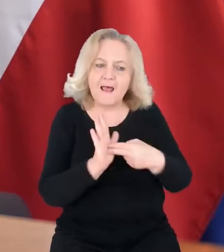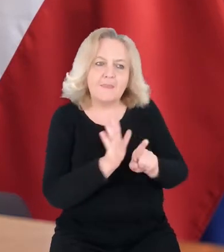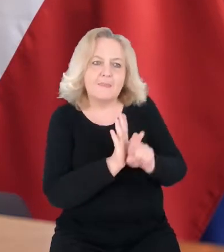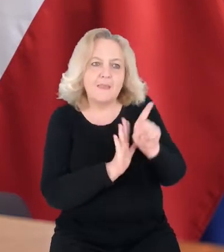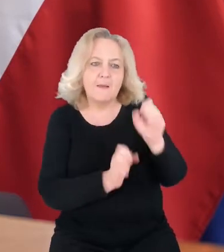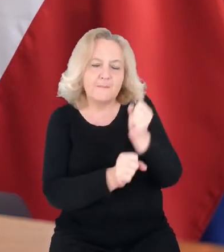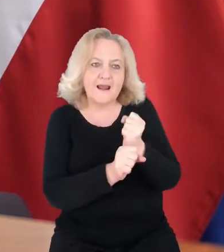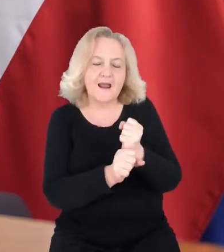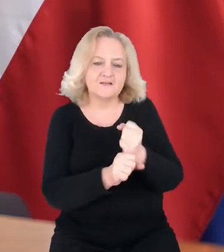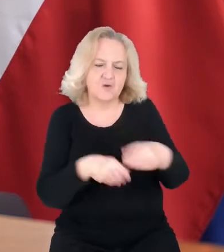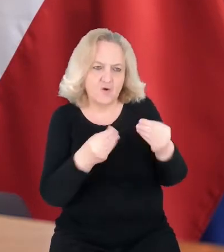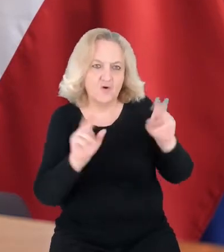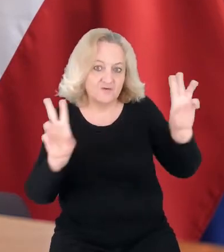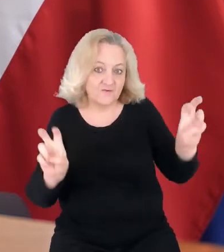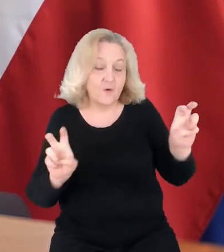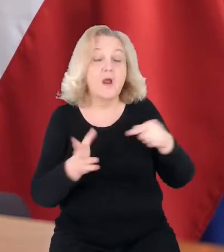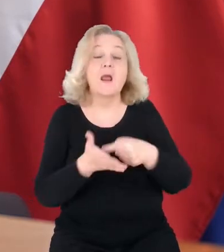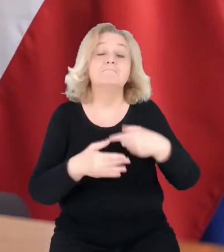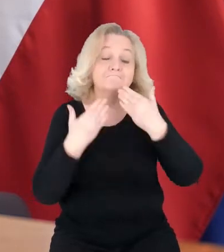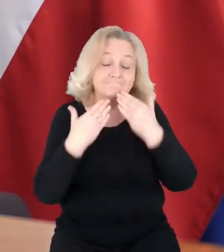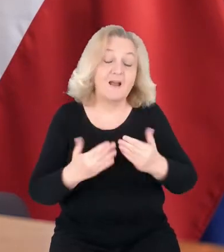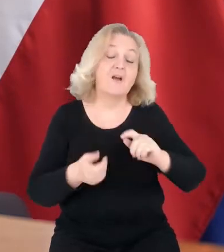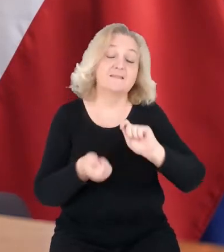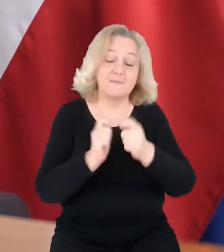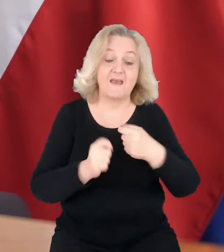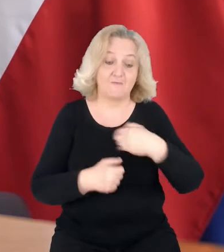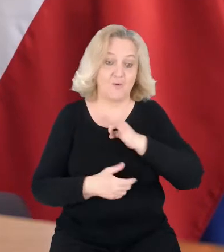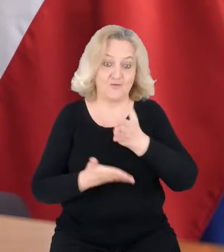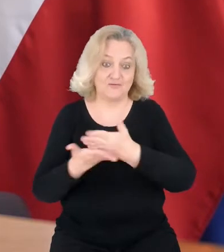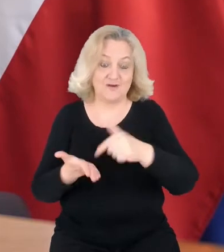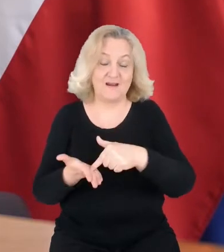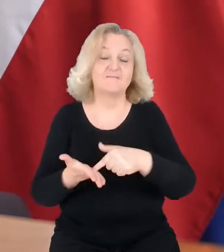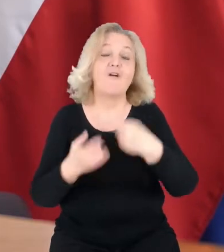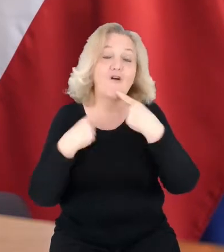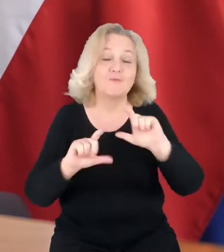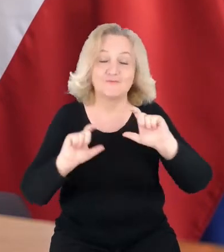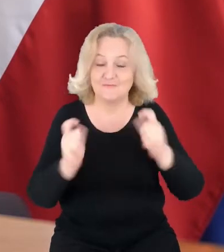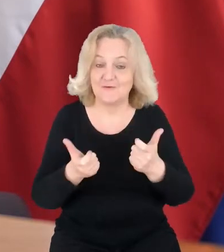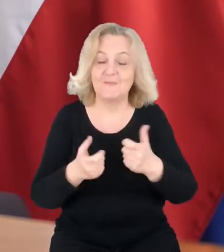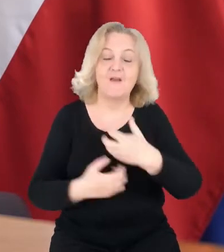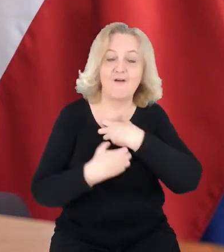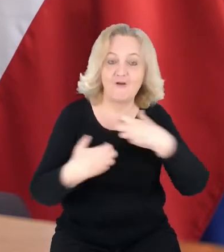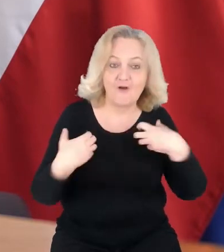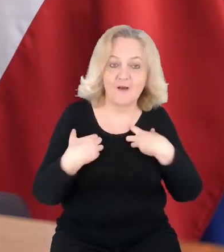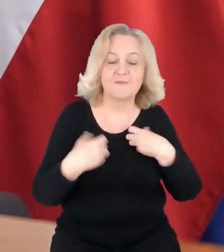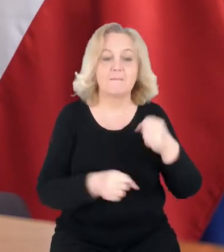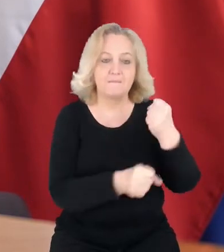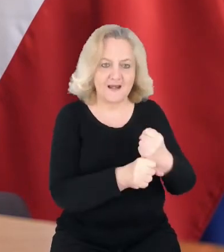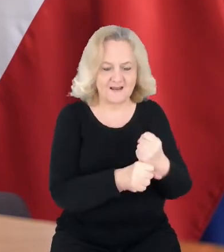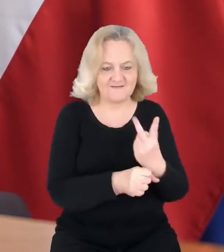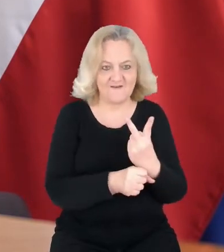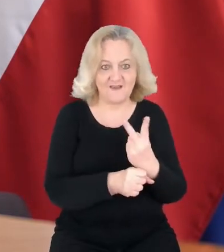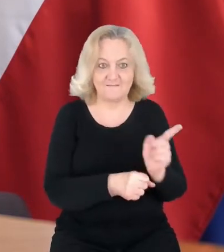rozwoju. Dzięki niedawnym zmianom kierowany przeze mnie resort odpowiada jednocześnie za gospodarkę i za pracę. To